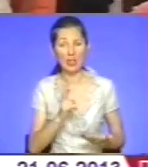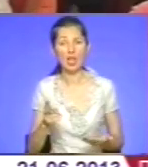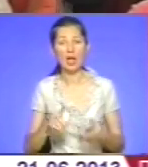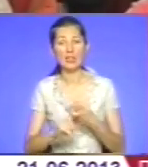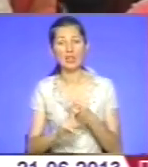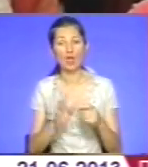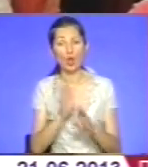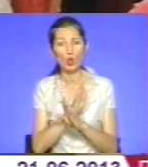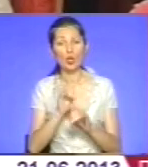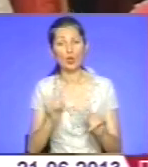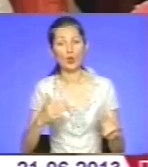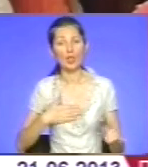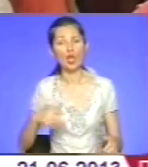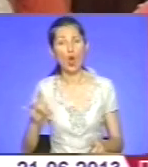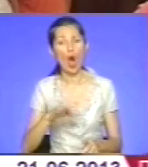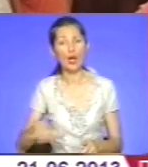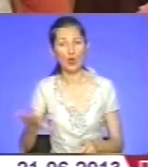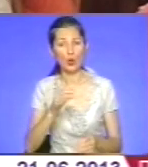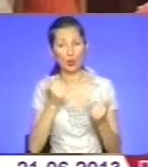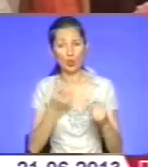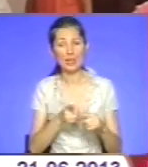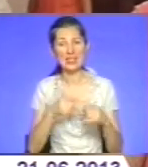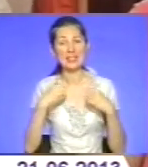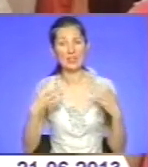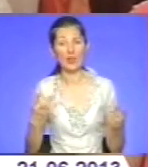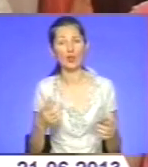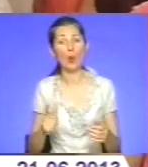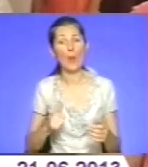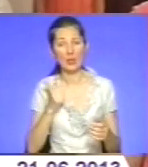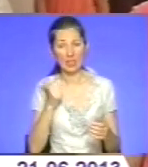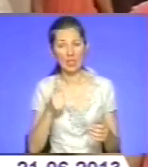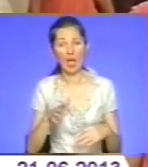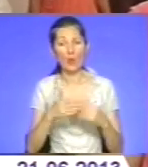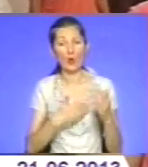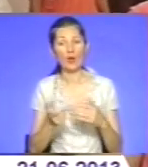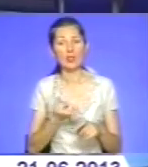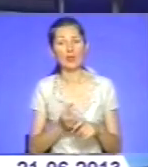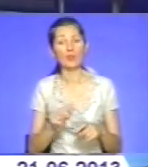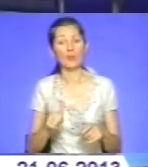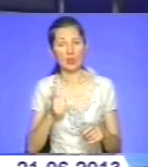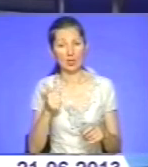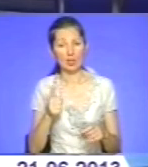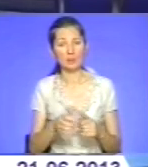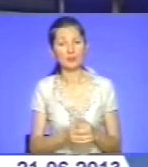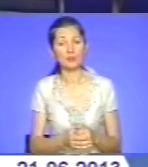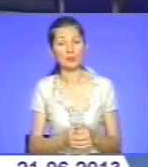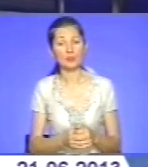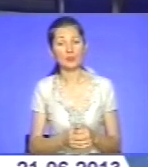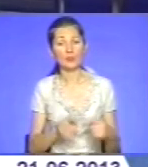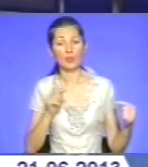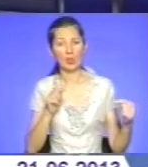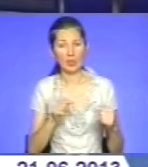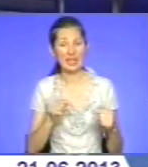регіону. Тому сьогодні це свято надзвичайно престижне, професія надзвичайно престижна. Протидія корупції